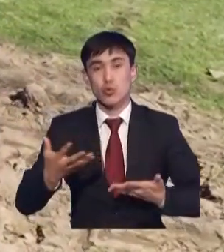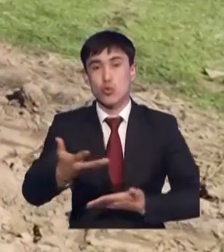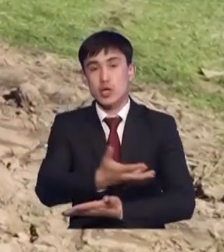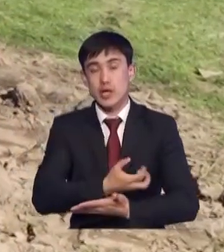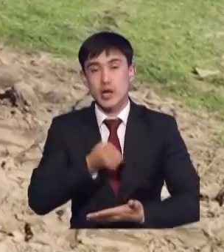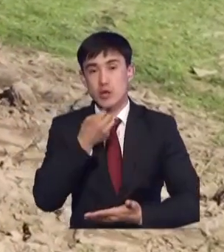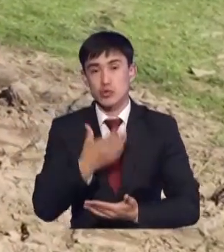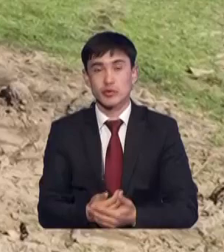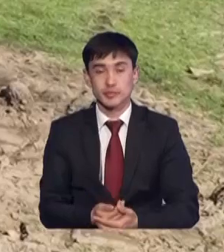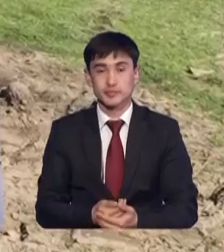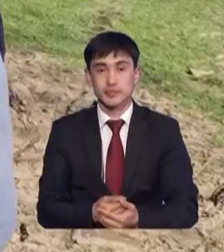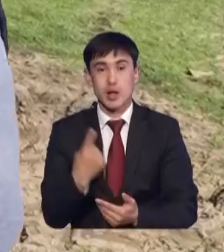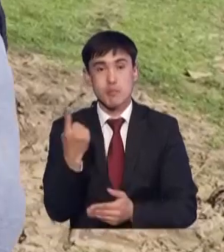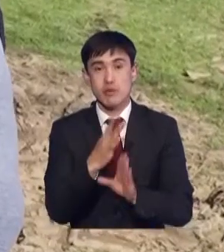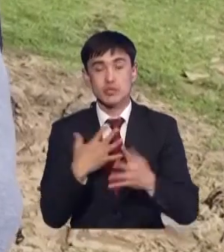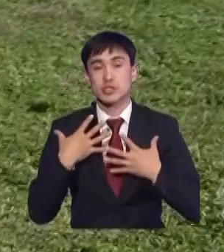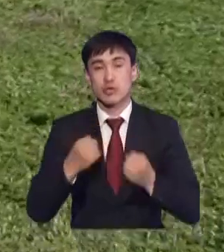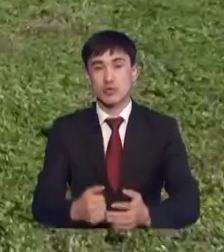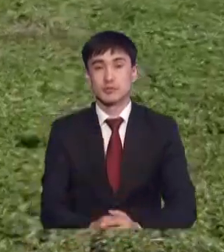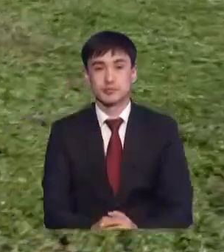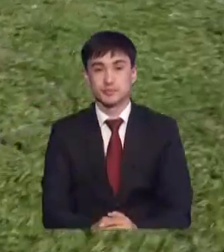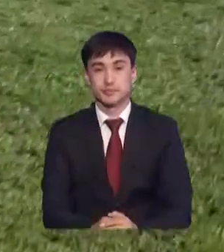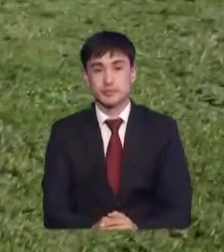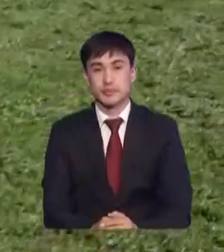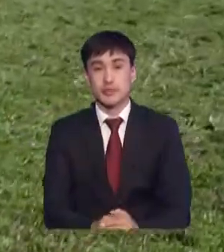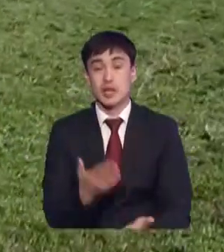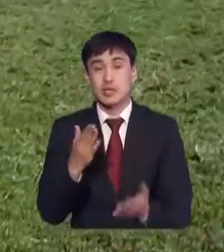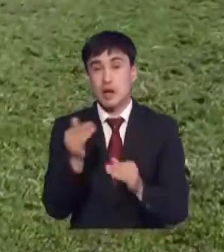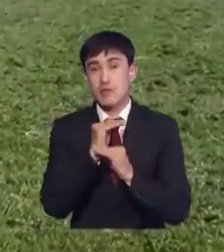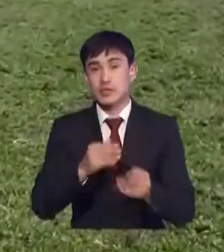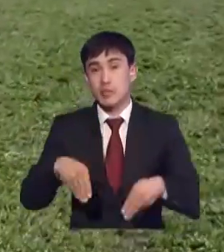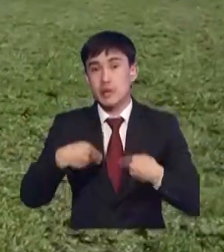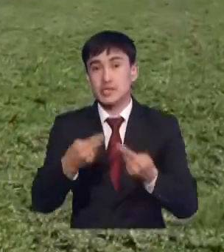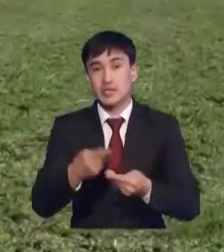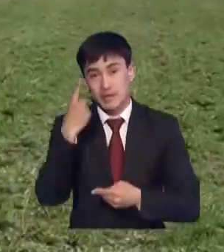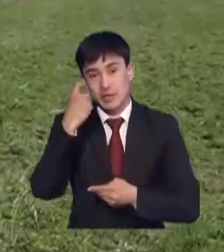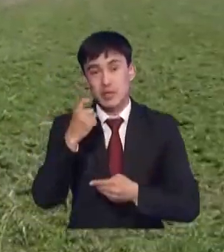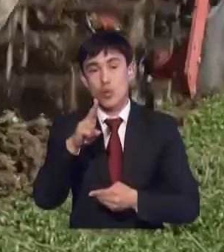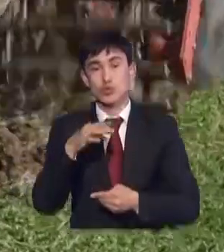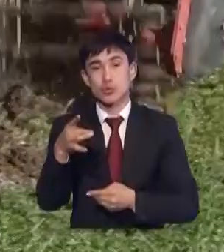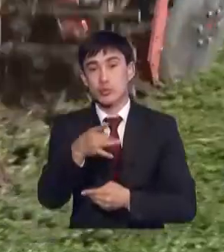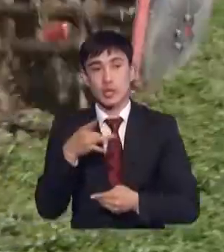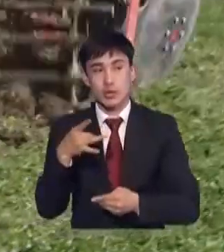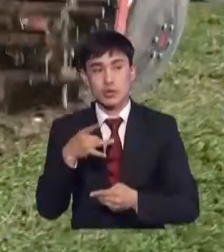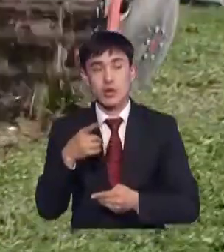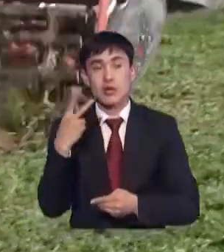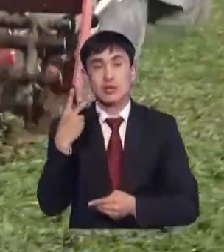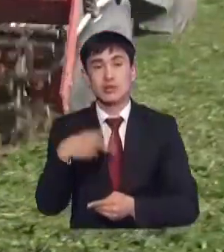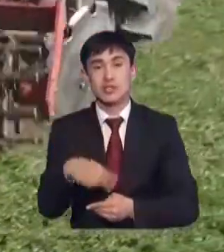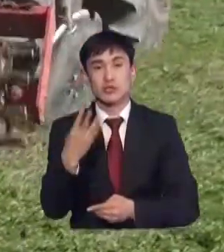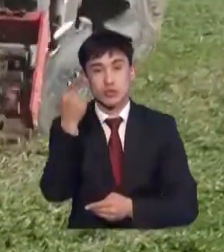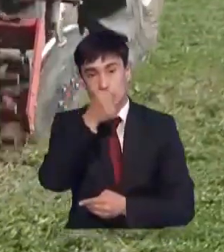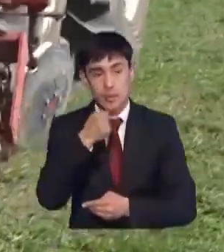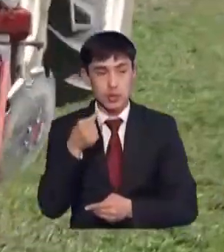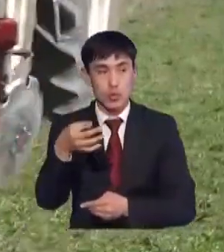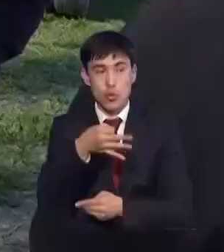урожая и в первую очередь Здоров если брать официально предоставленные данные посу ра